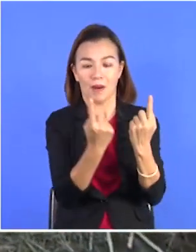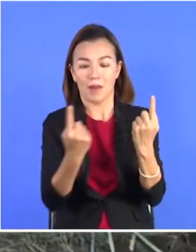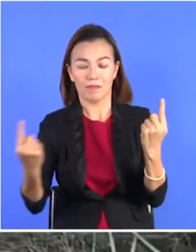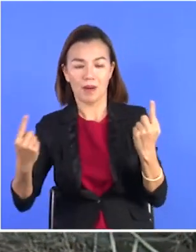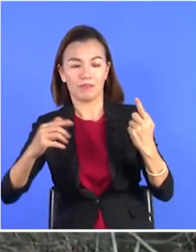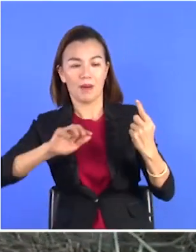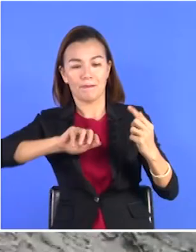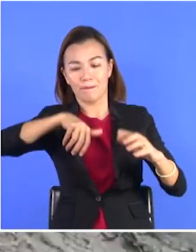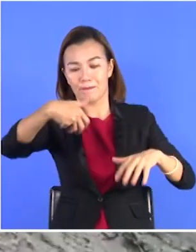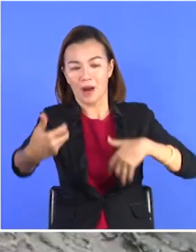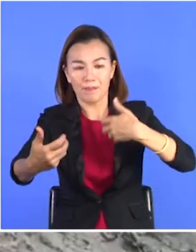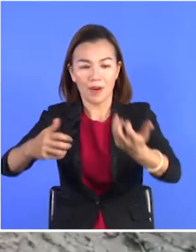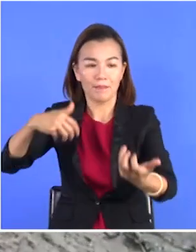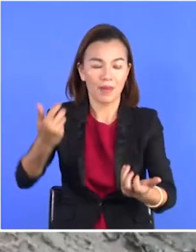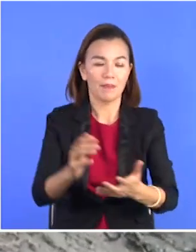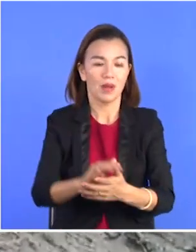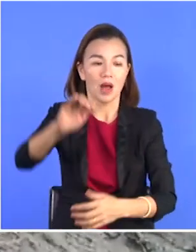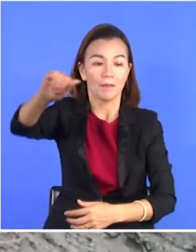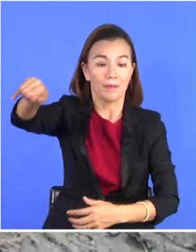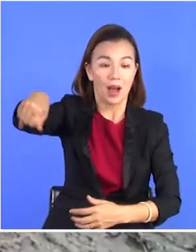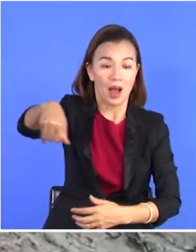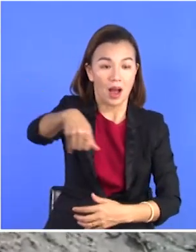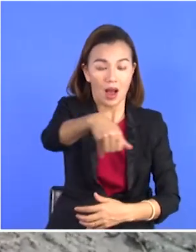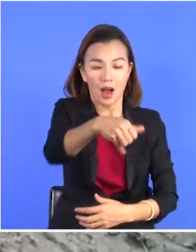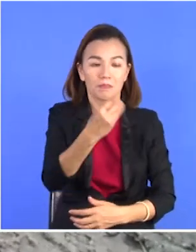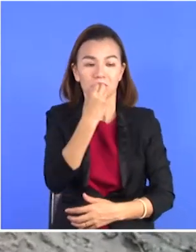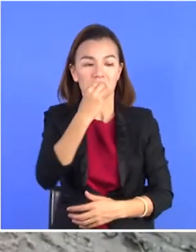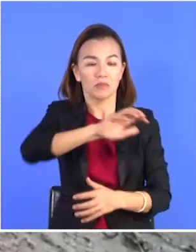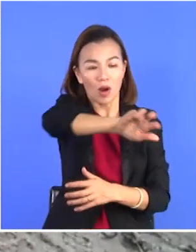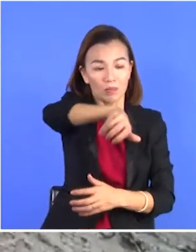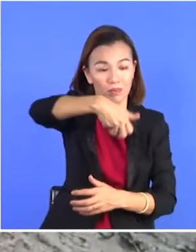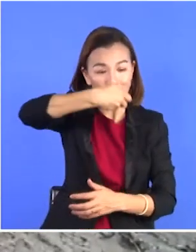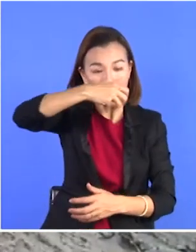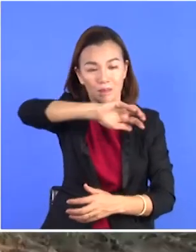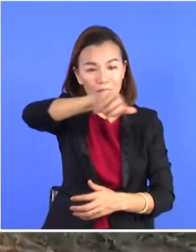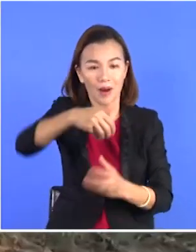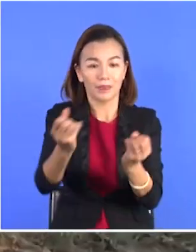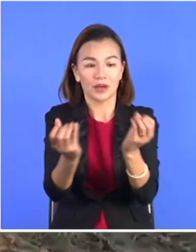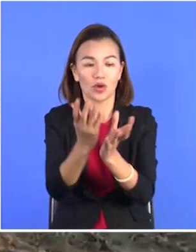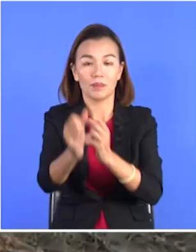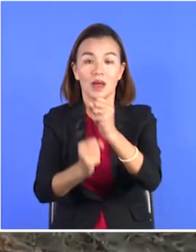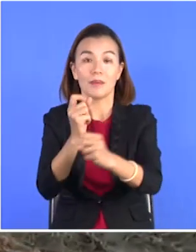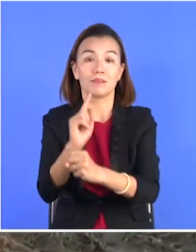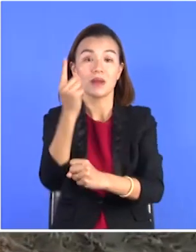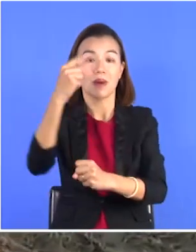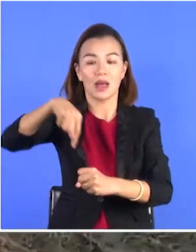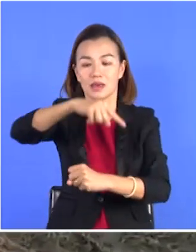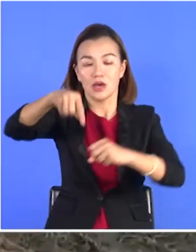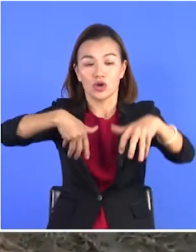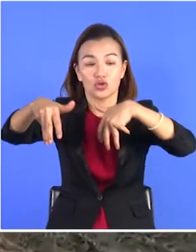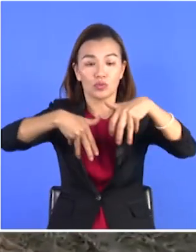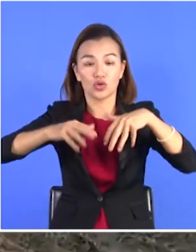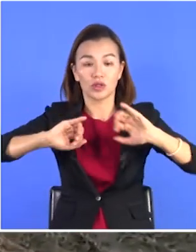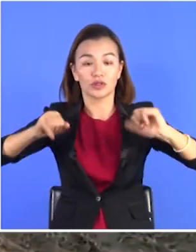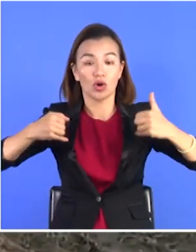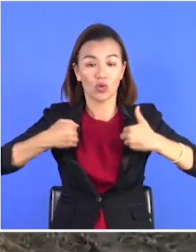เนื่องนี่เห็นมั้ยฮะเนี่ยอินทพลัมเนี่ยฮะก็เสียหายเหมือนกันเขาบอกว่าในช่วงปีใหม่เนี่ยชาวบ้านนะครับเเจ้าของสวนก็มี